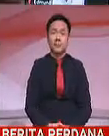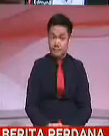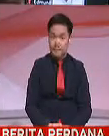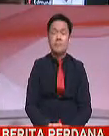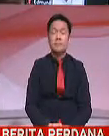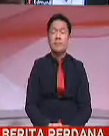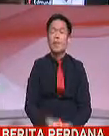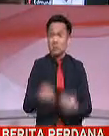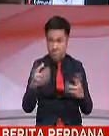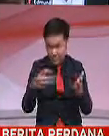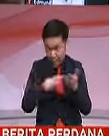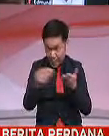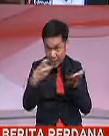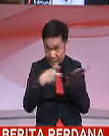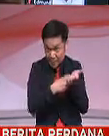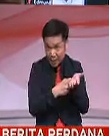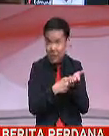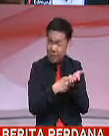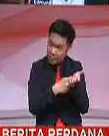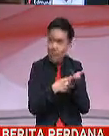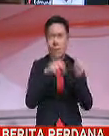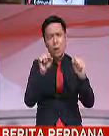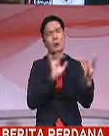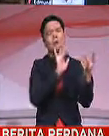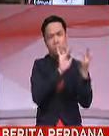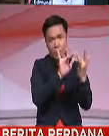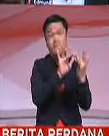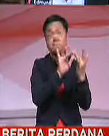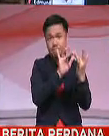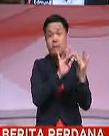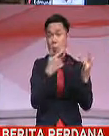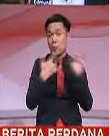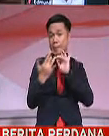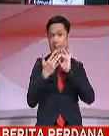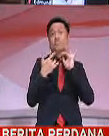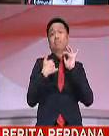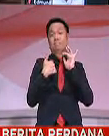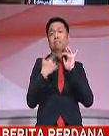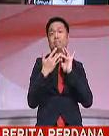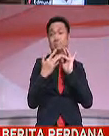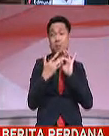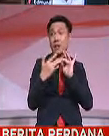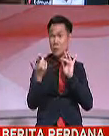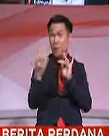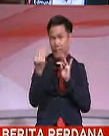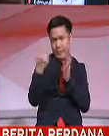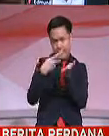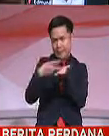Kalau dah beli tiket ni, boleh berhubung dengan pihak kami untuk mendapatkan refund